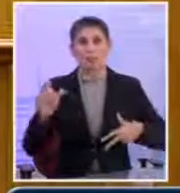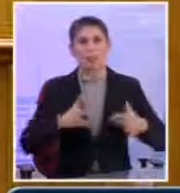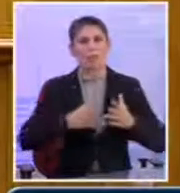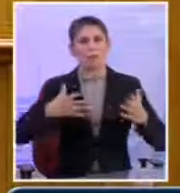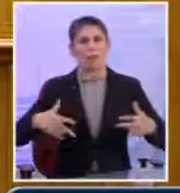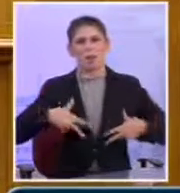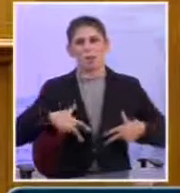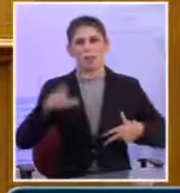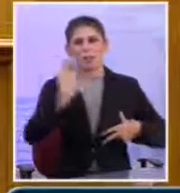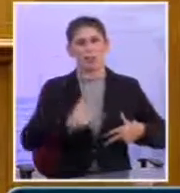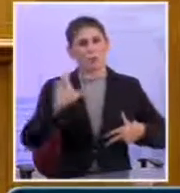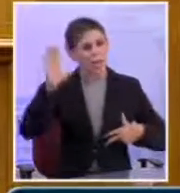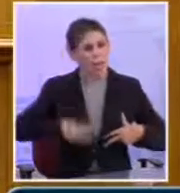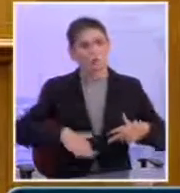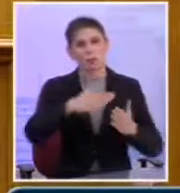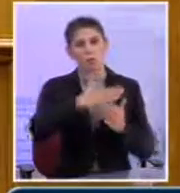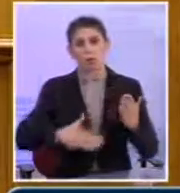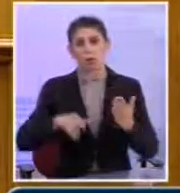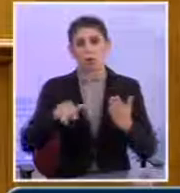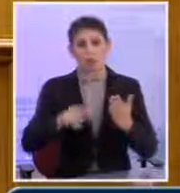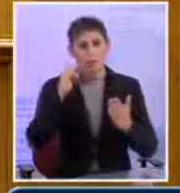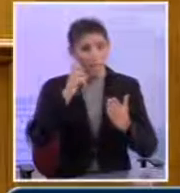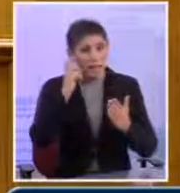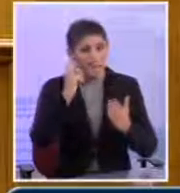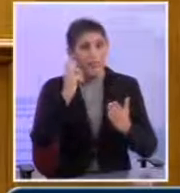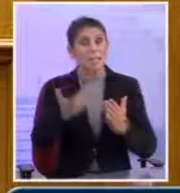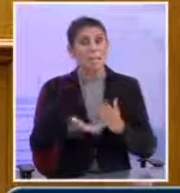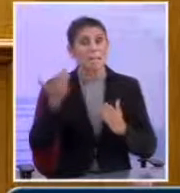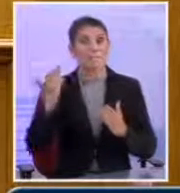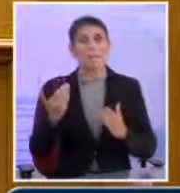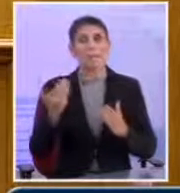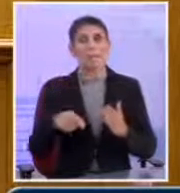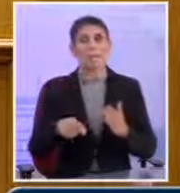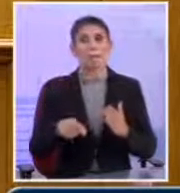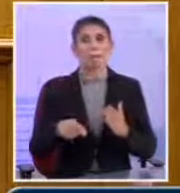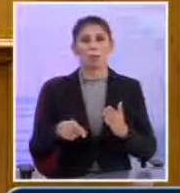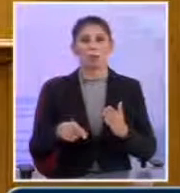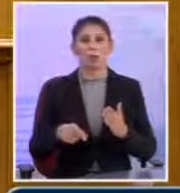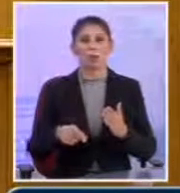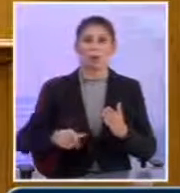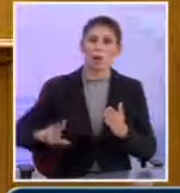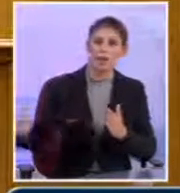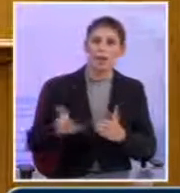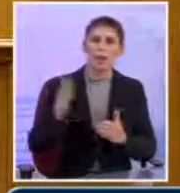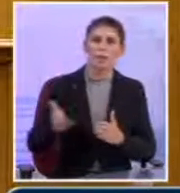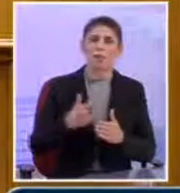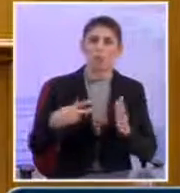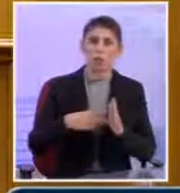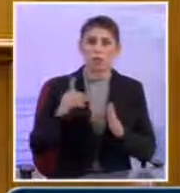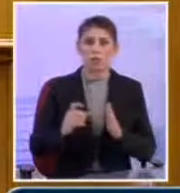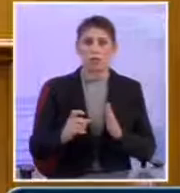Ευρώπης. Είναι κάτω από το μέσον όρο. Και αυτή η έκθεση μάλιστα είναι πριν από την αποψήλωση από το 2010 και μέχρι